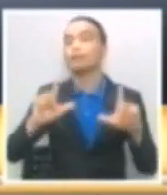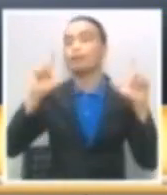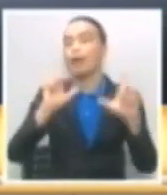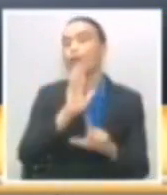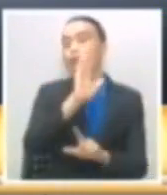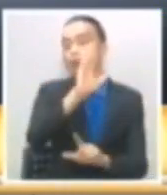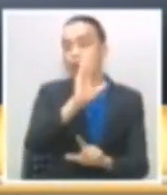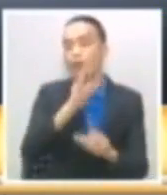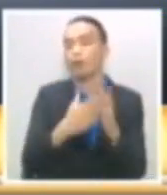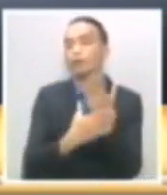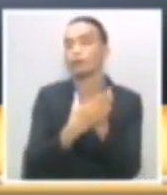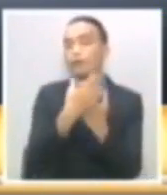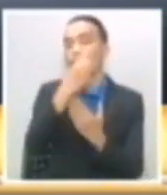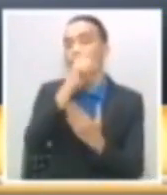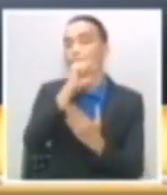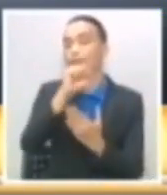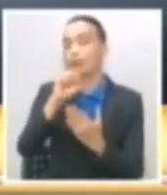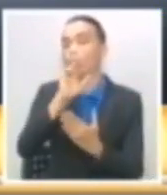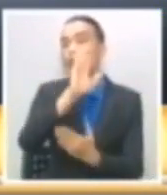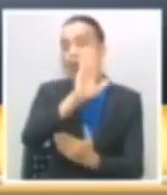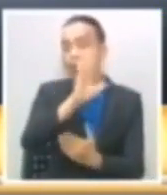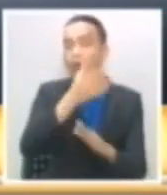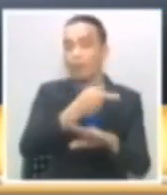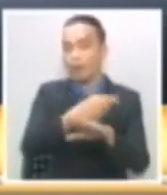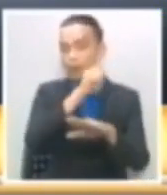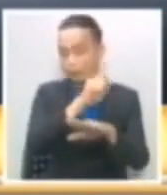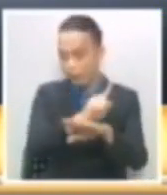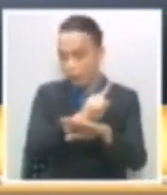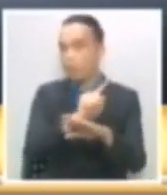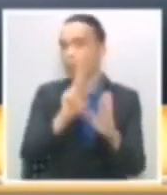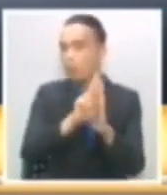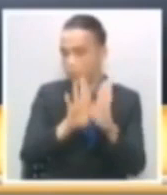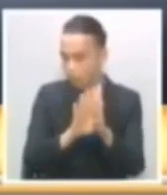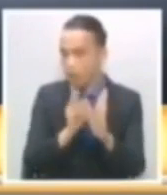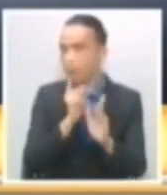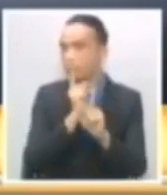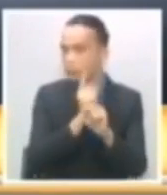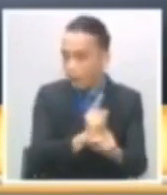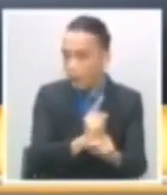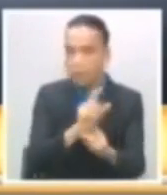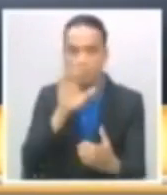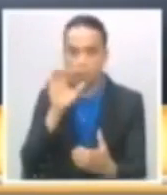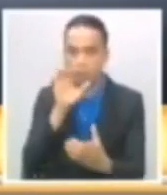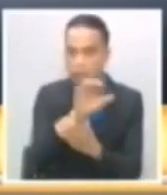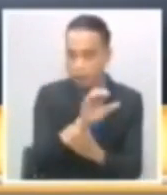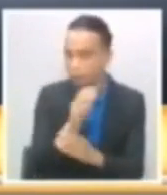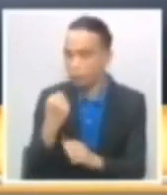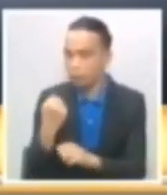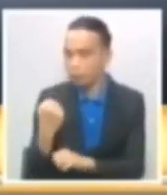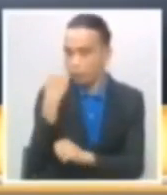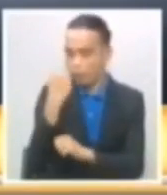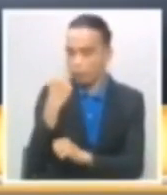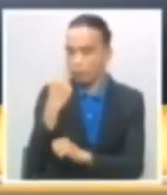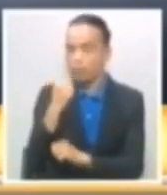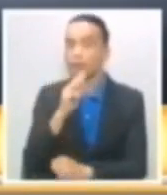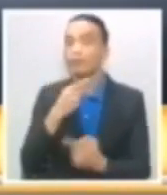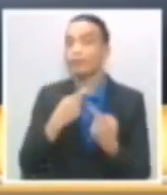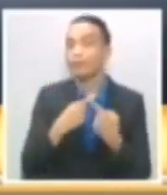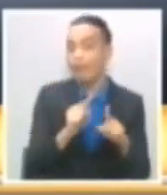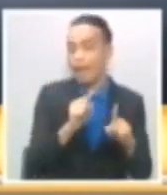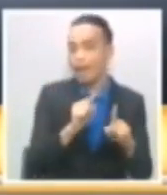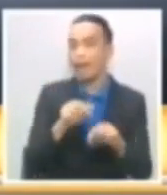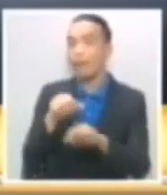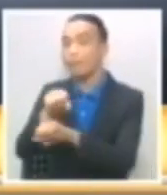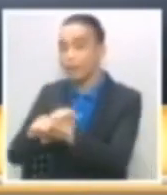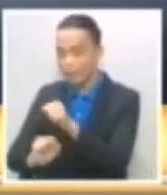ติตามข้อบังคับอย่างเคร่งครัดการปฏิบัติตามข้อบังคับอย่างเคร่งครัดกับการปฏิบัติไม่เป็นกลางผมม